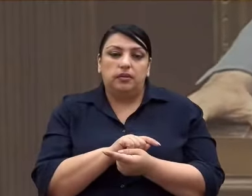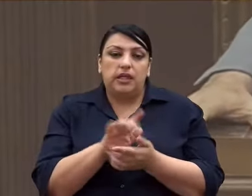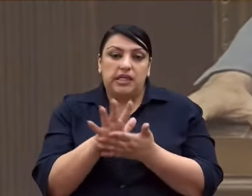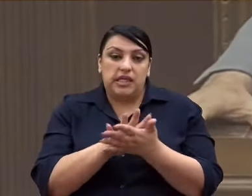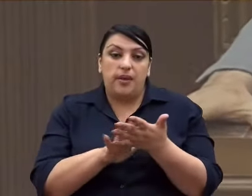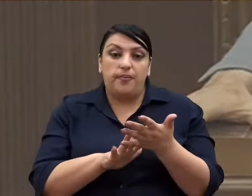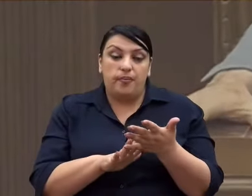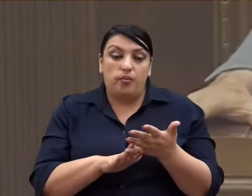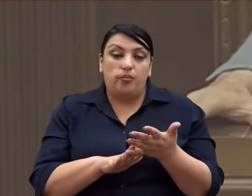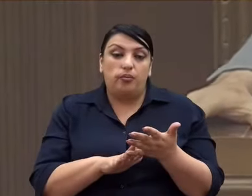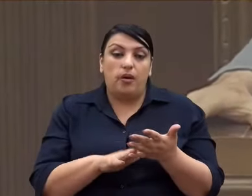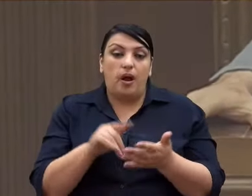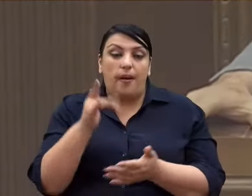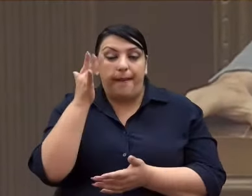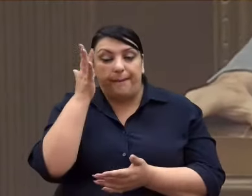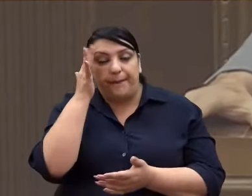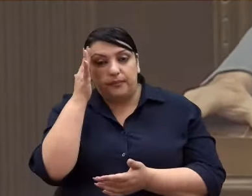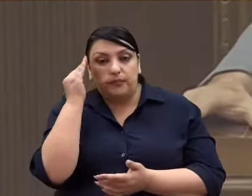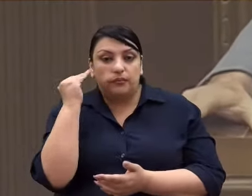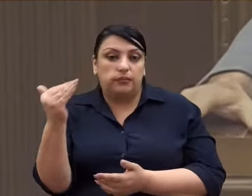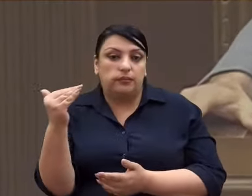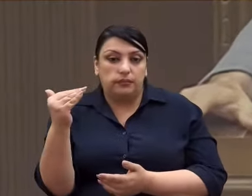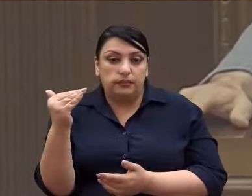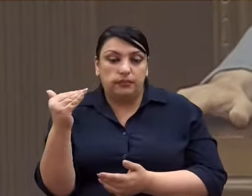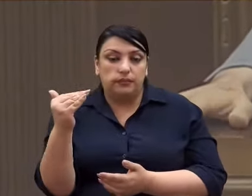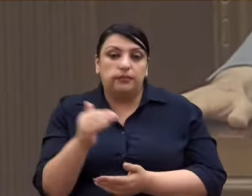այն նպատակները, այն